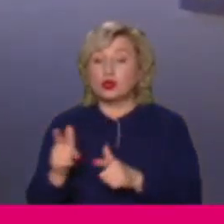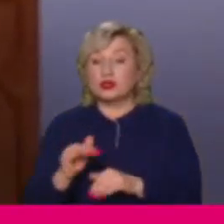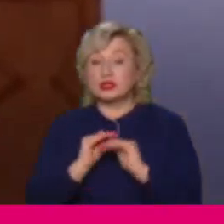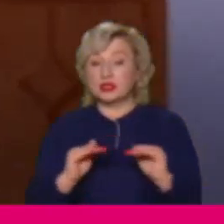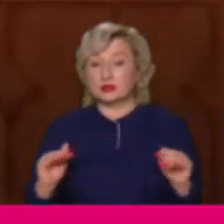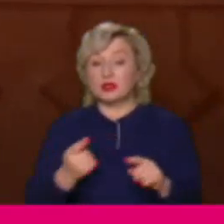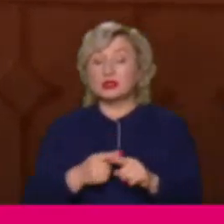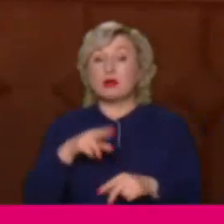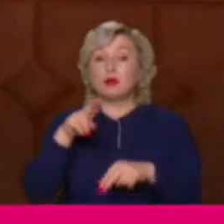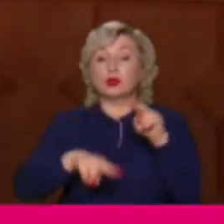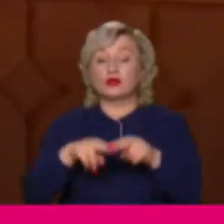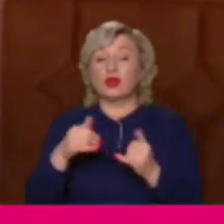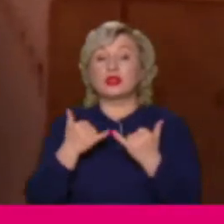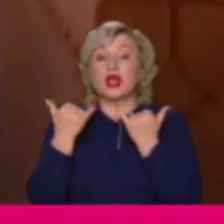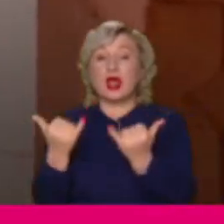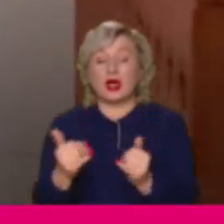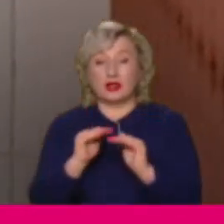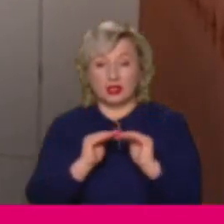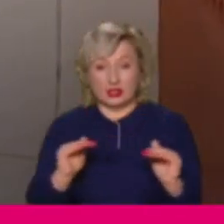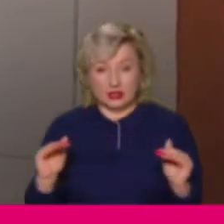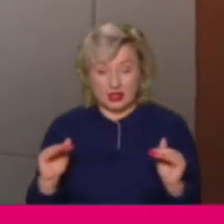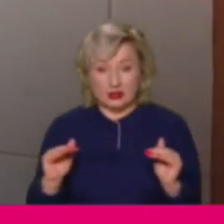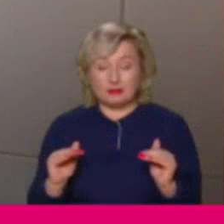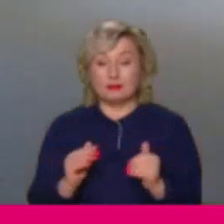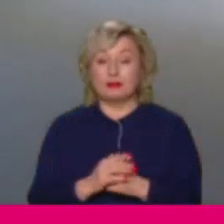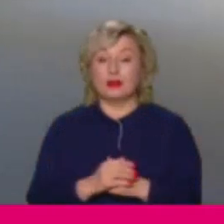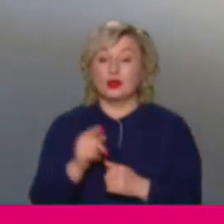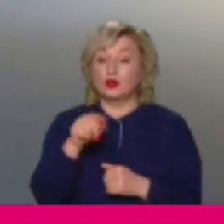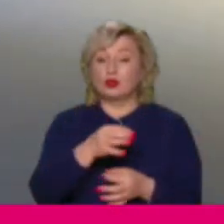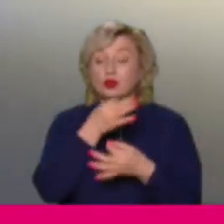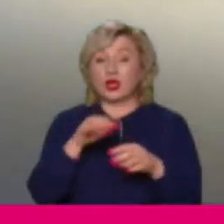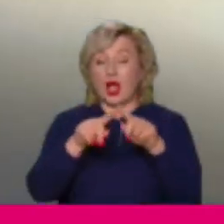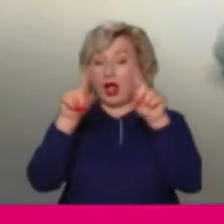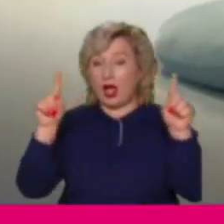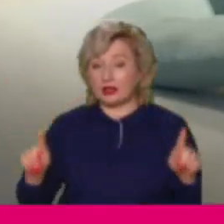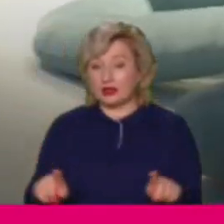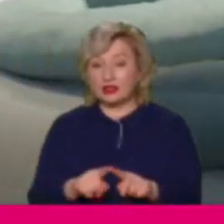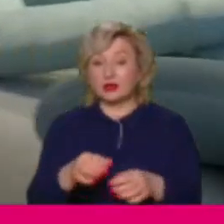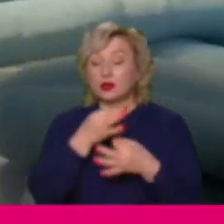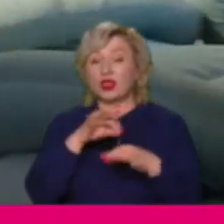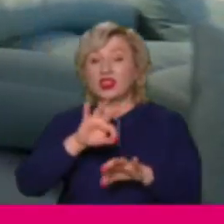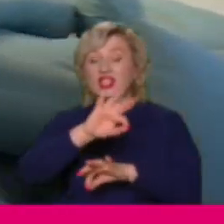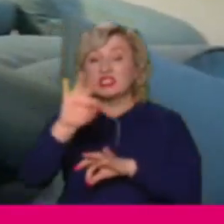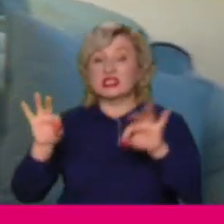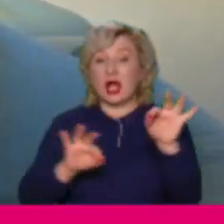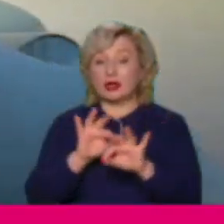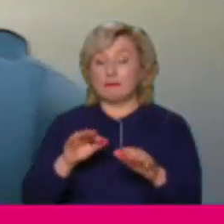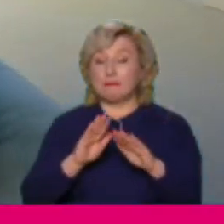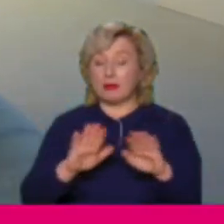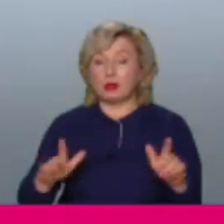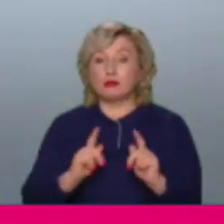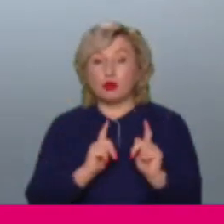це будувалось для них. І тут будь-яка картина, будь-який дизайн меблі погоджено з